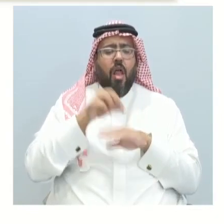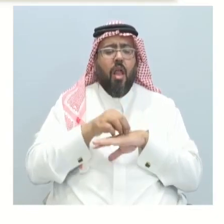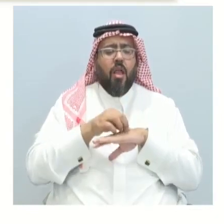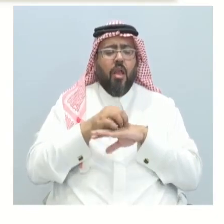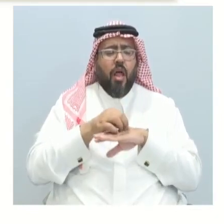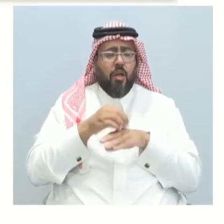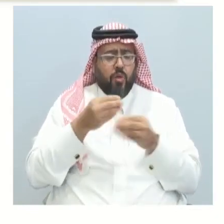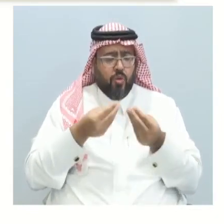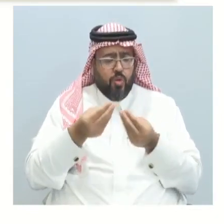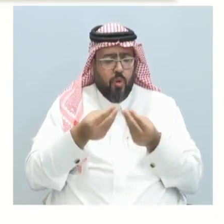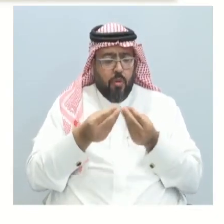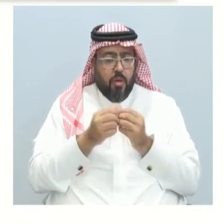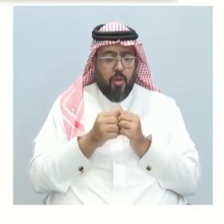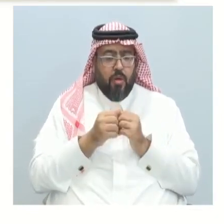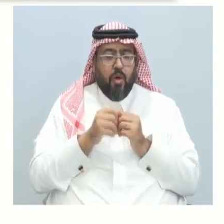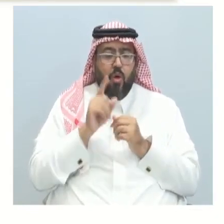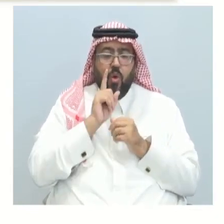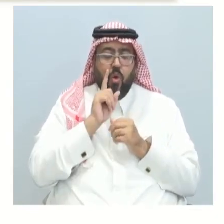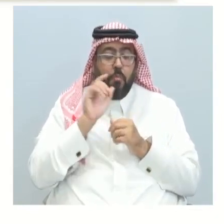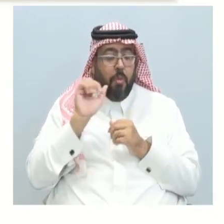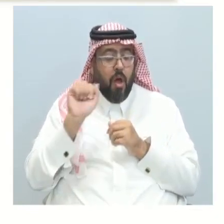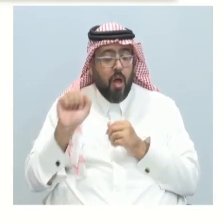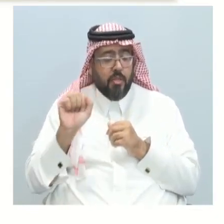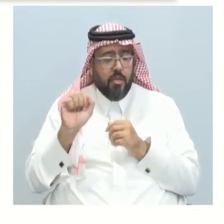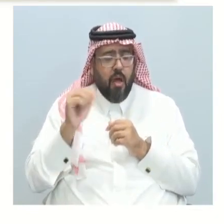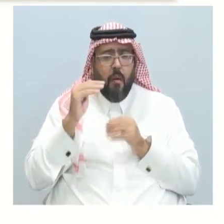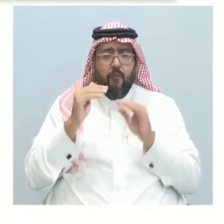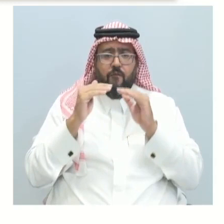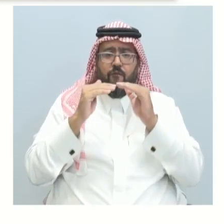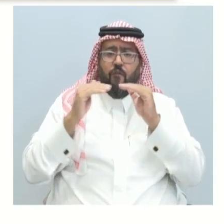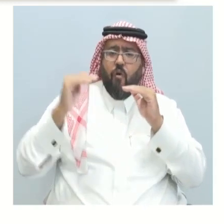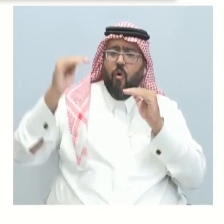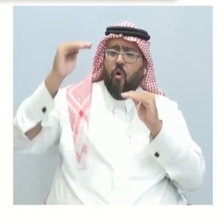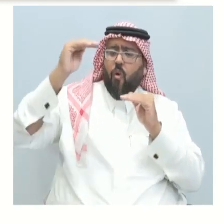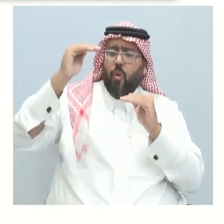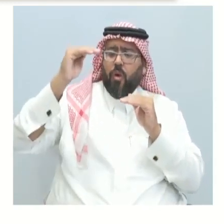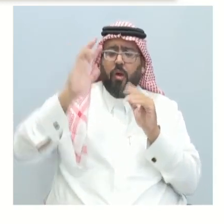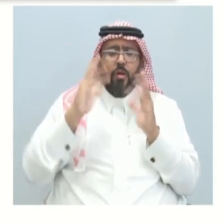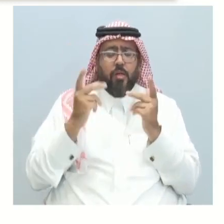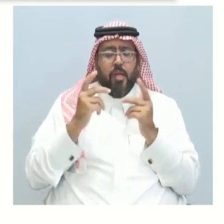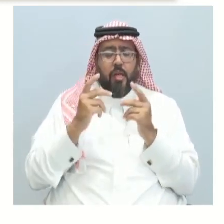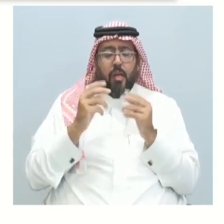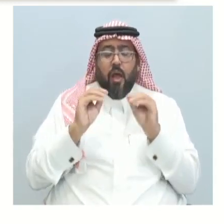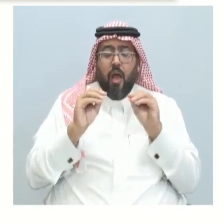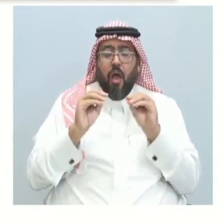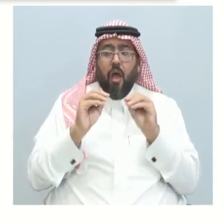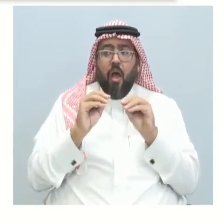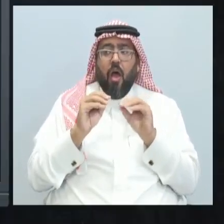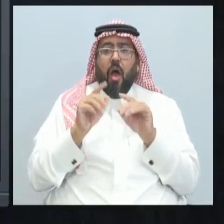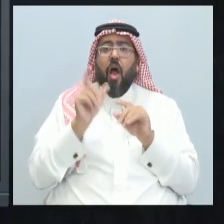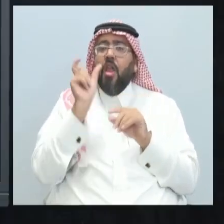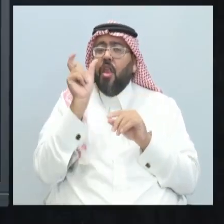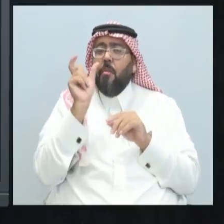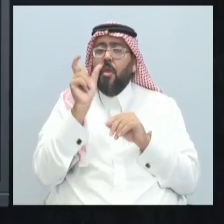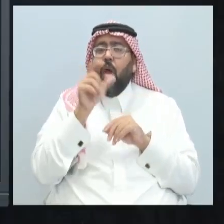بحسن الصحبه والعشره والام على الخصوص لها مكانه عظيمه ومنزله كبيره ولا ادل على ذلك من ان